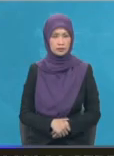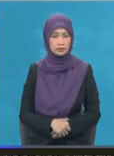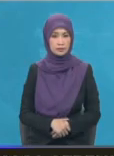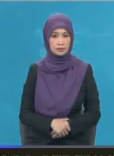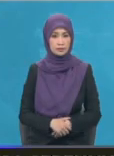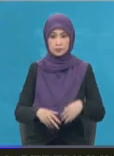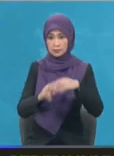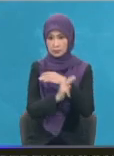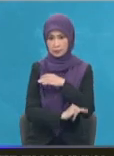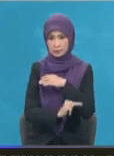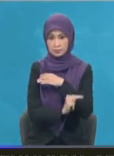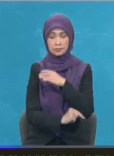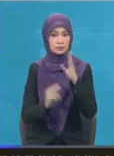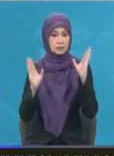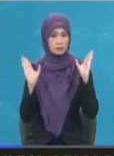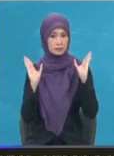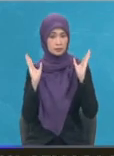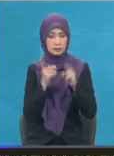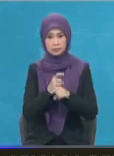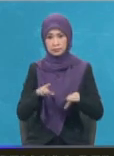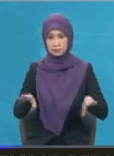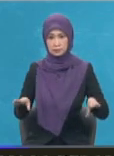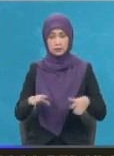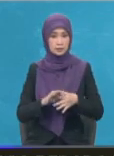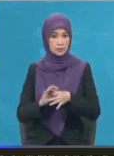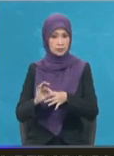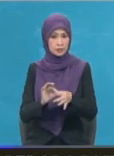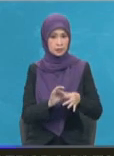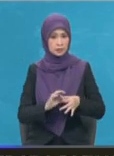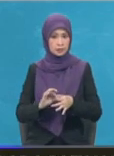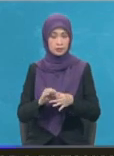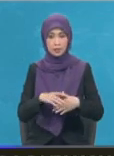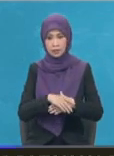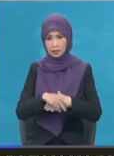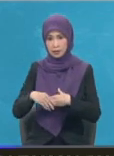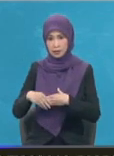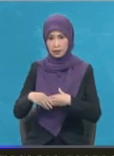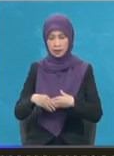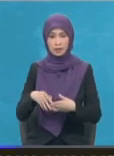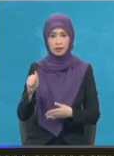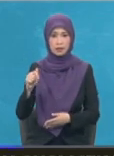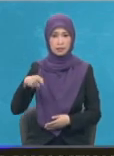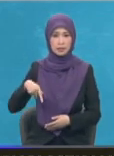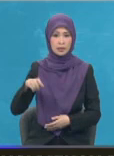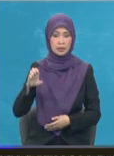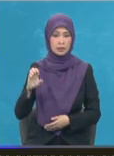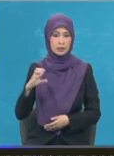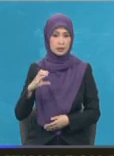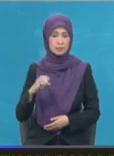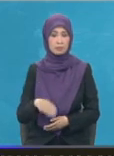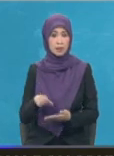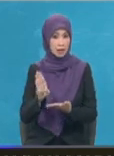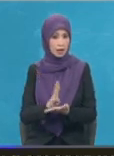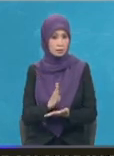negara Brunei Darussalam mengalihkan inisiatif kerjasama ekonomi yang mewujudkan banyak peluang